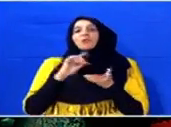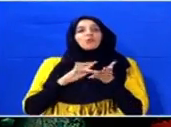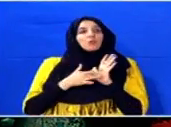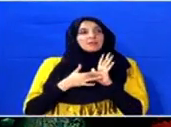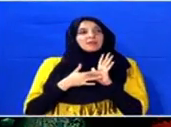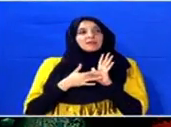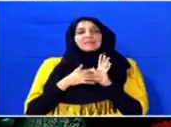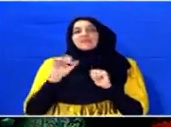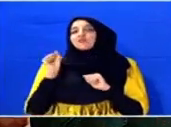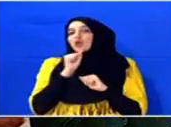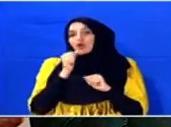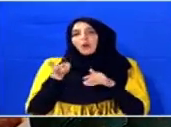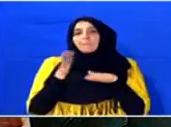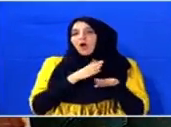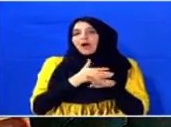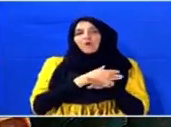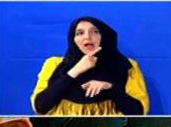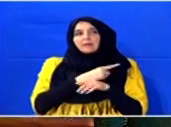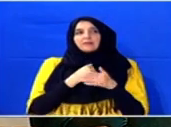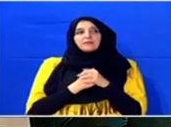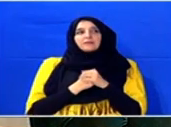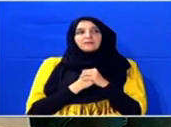اوقات خيتها كم المتقبلها